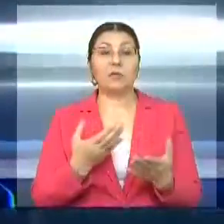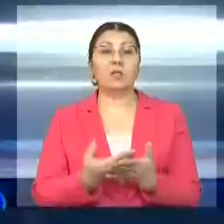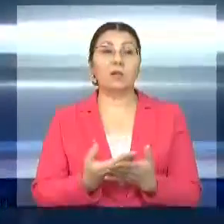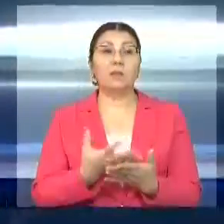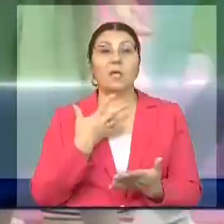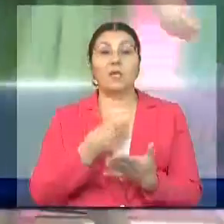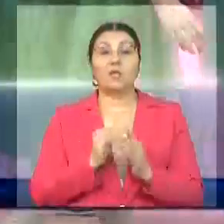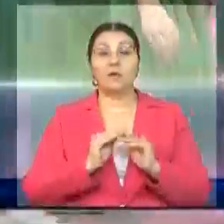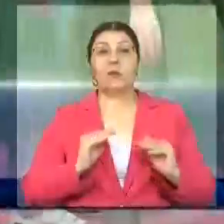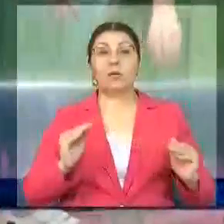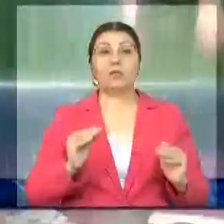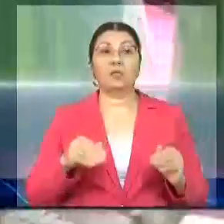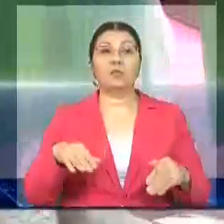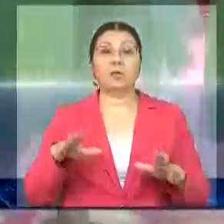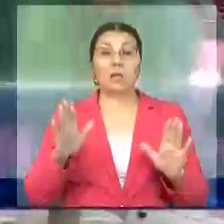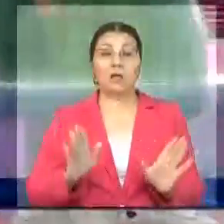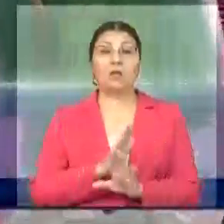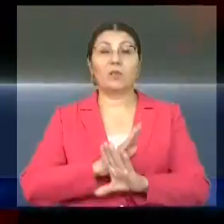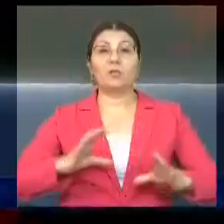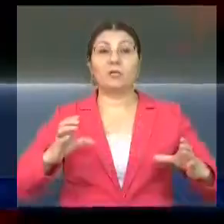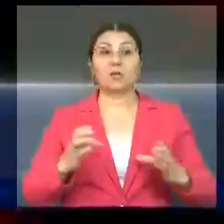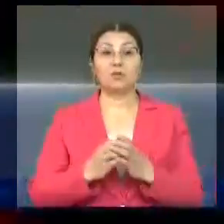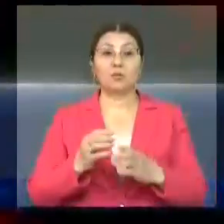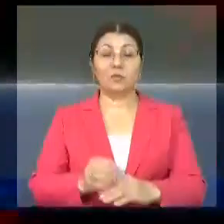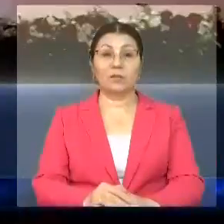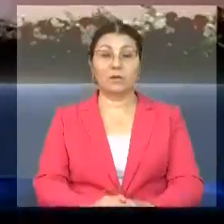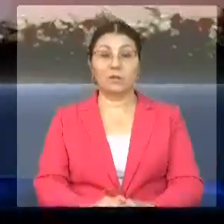и, конечно же, своя детская студия. Николай Сырба, Бахыжан Едыгеев, телеканал «Актюбе».